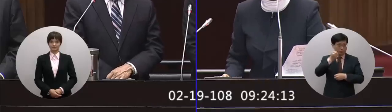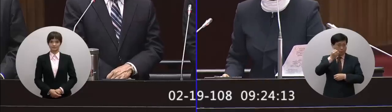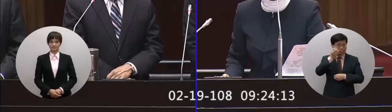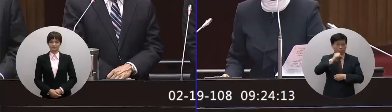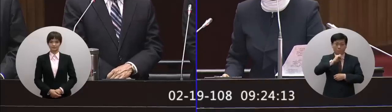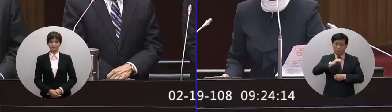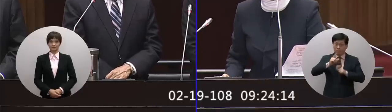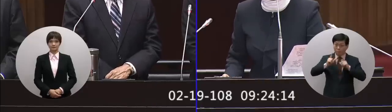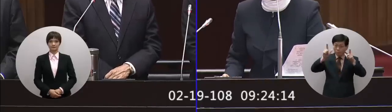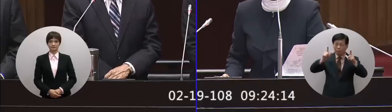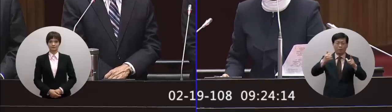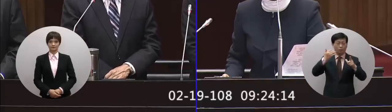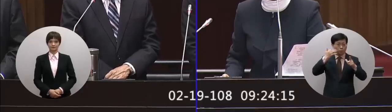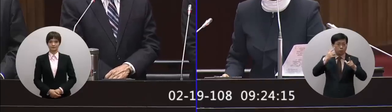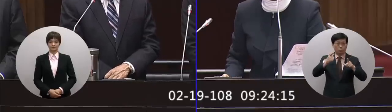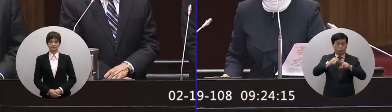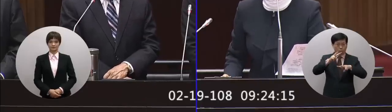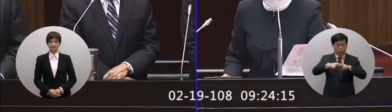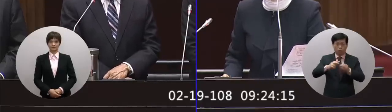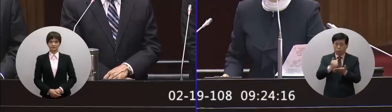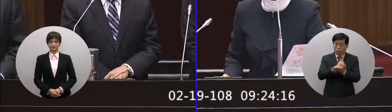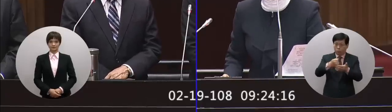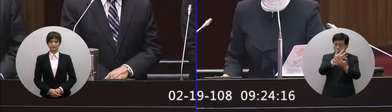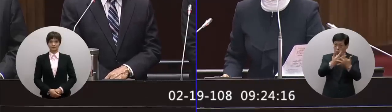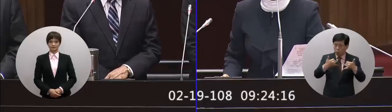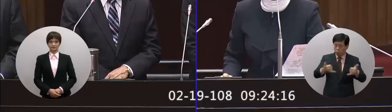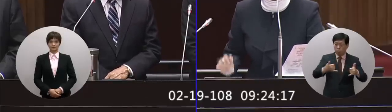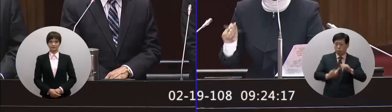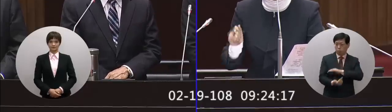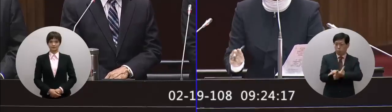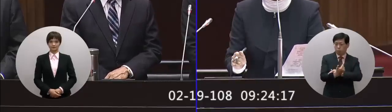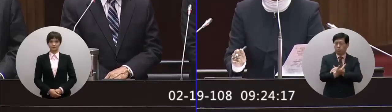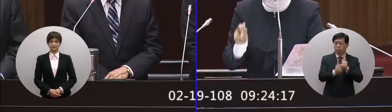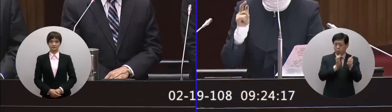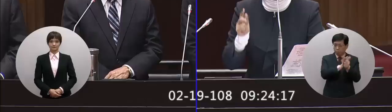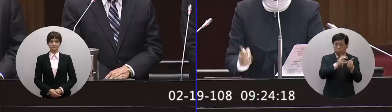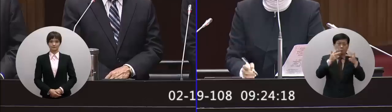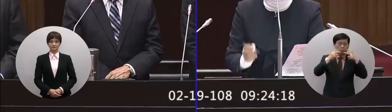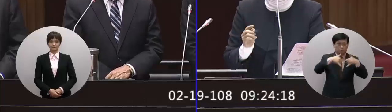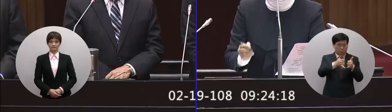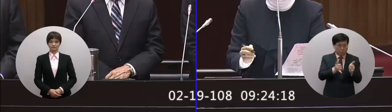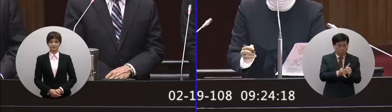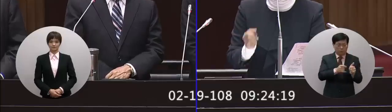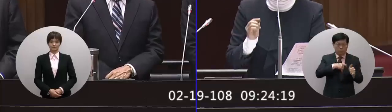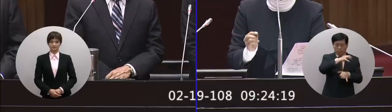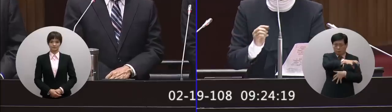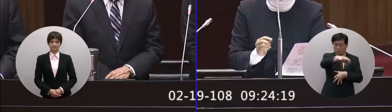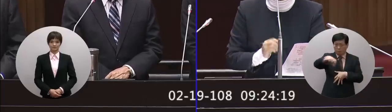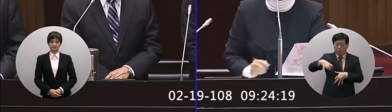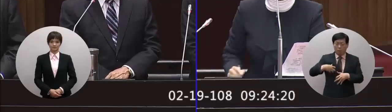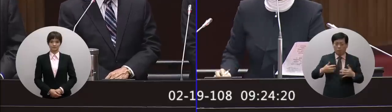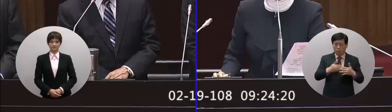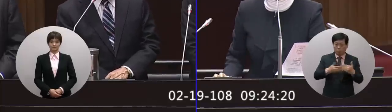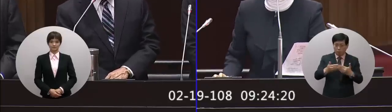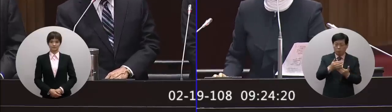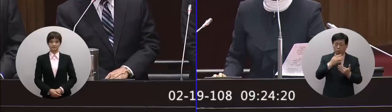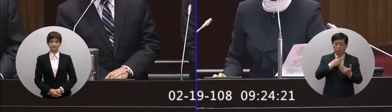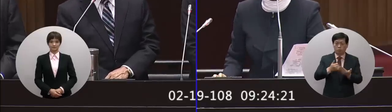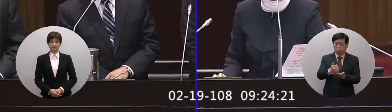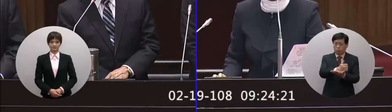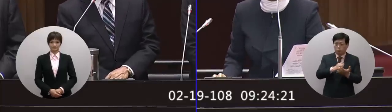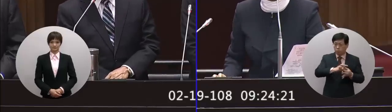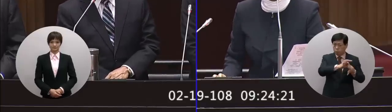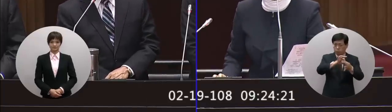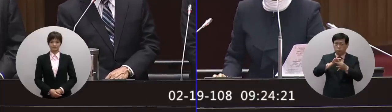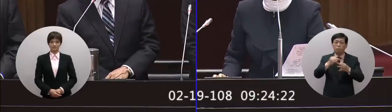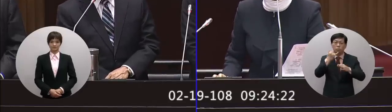建设完善的公共运输网络，要健全原住民族部落的交通还有公共运输，要提